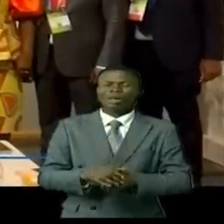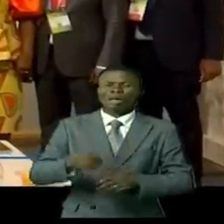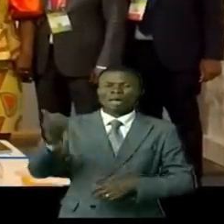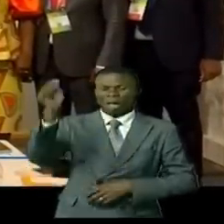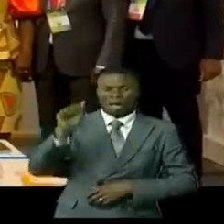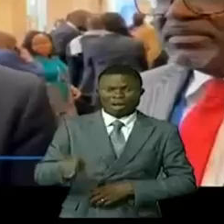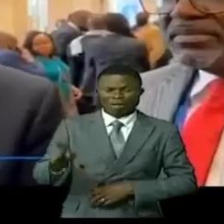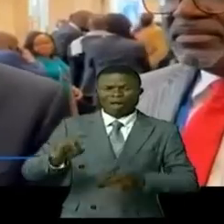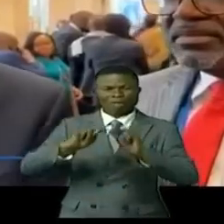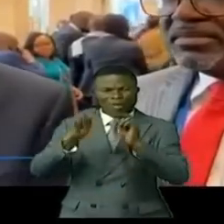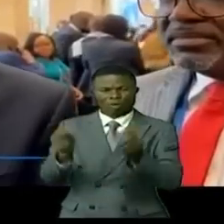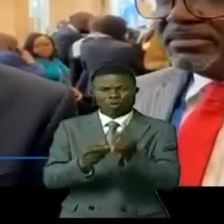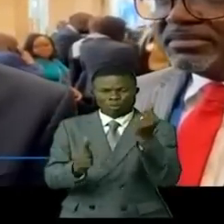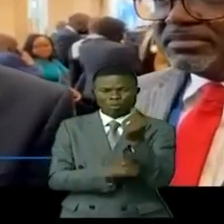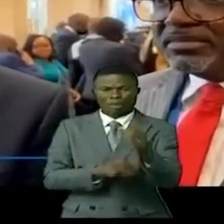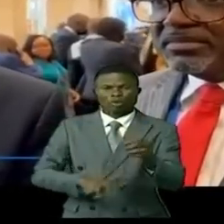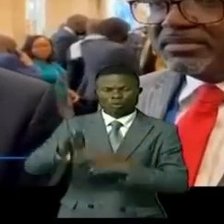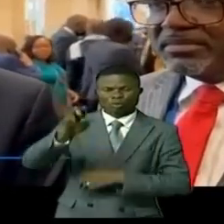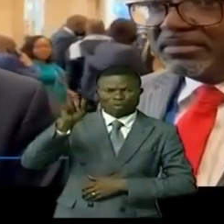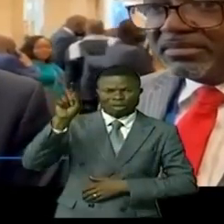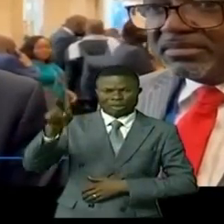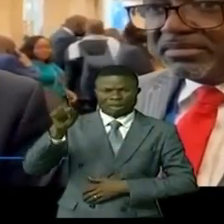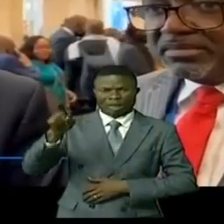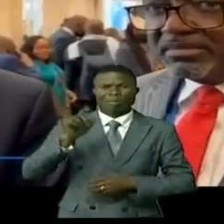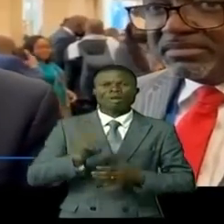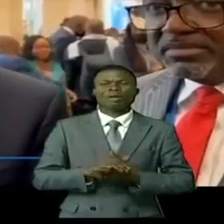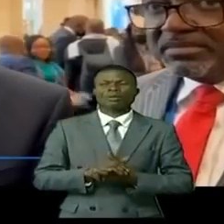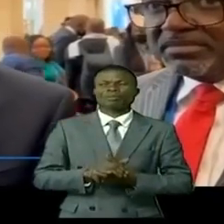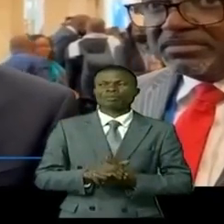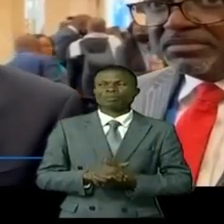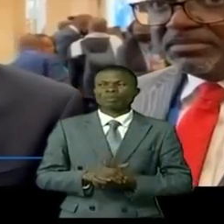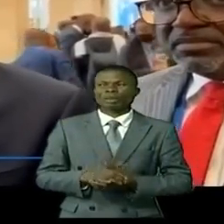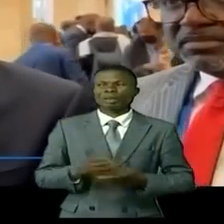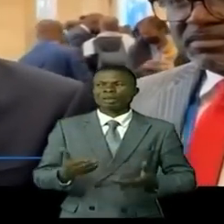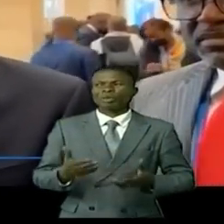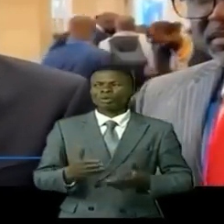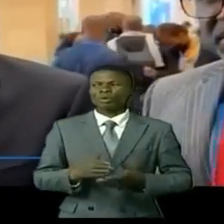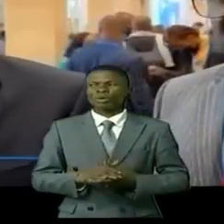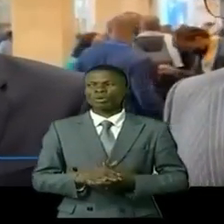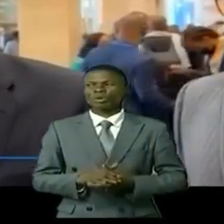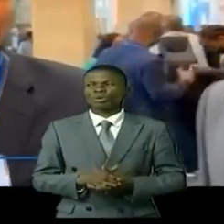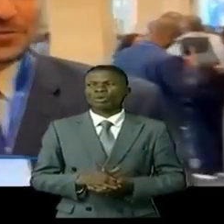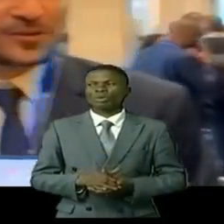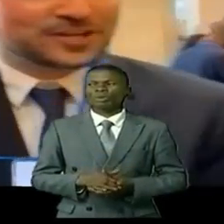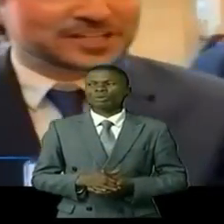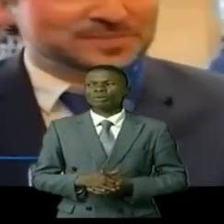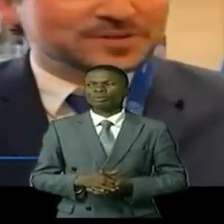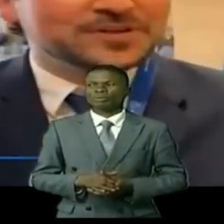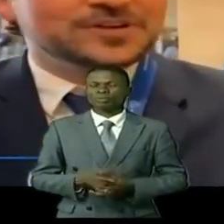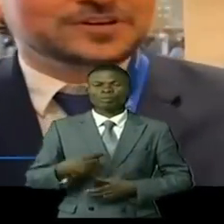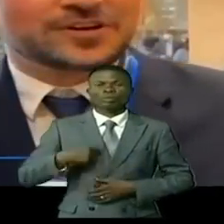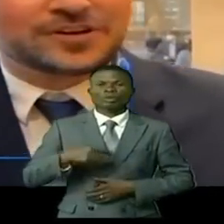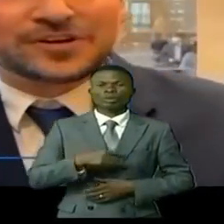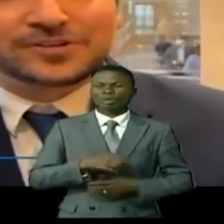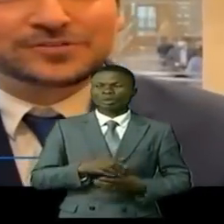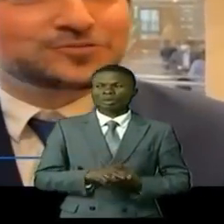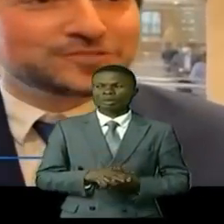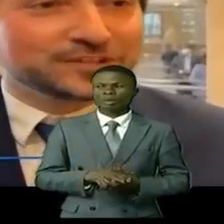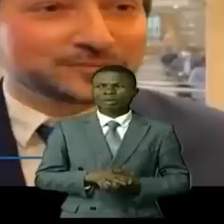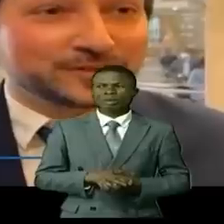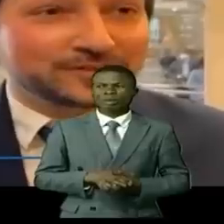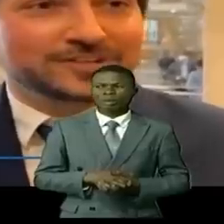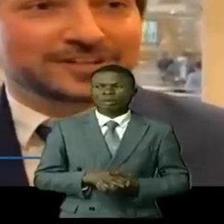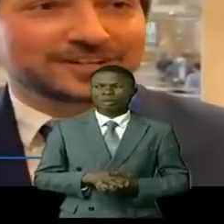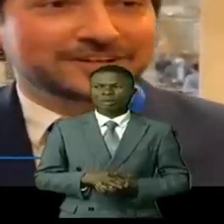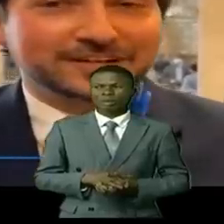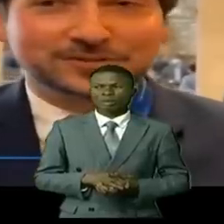sa délégation. Les échanges ont été très constructifs. Nous avons été rassurés dans notre engagement du